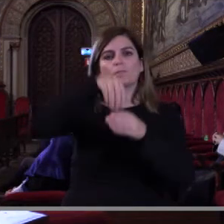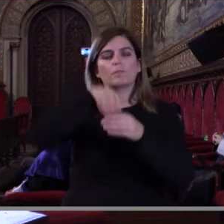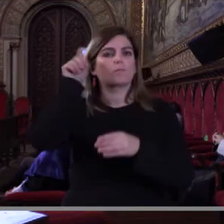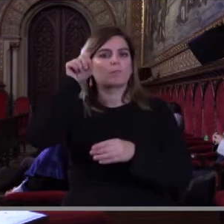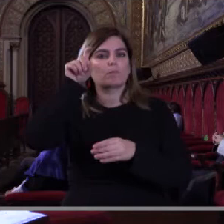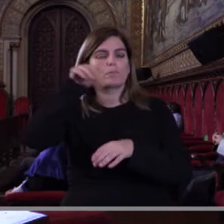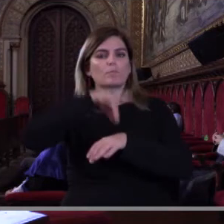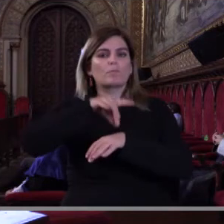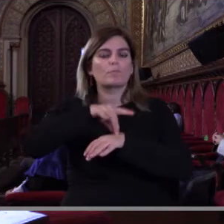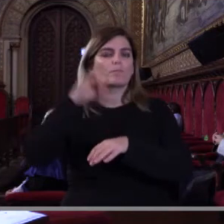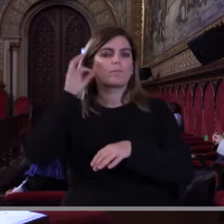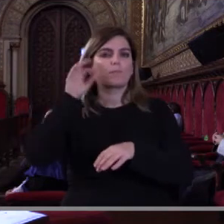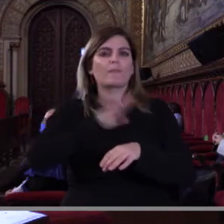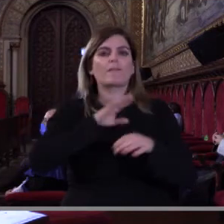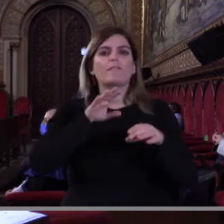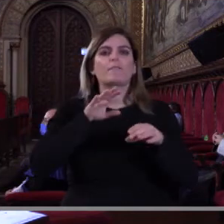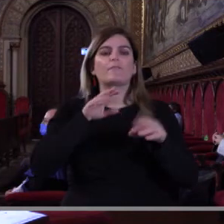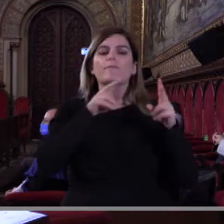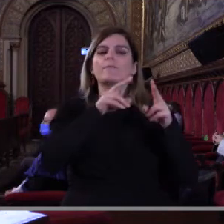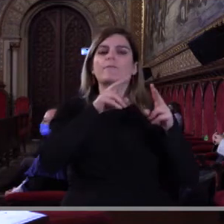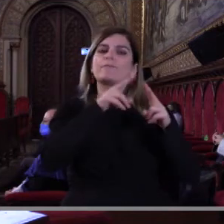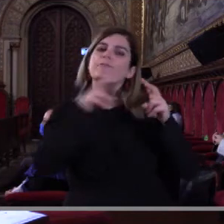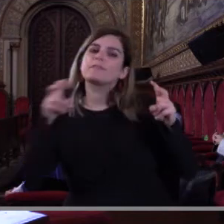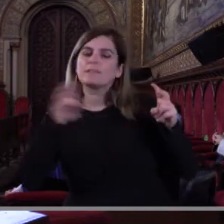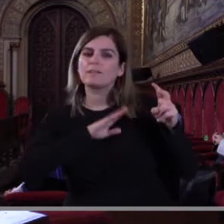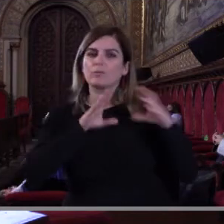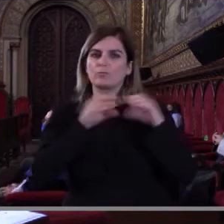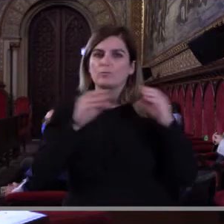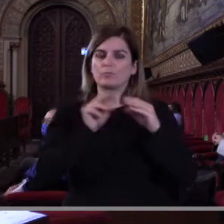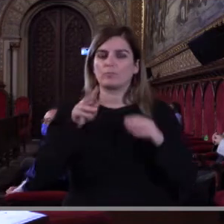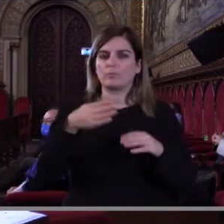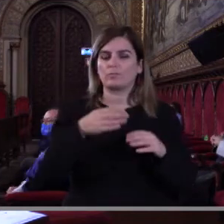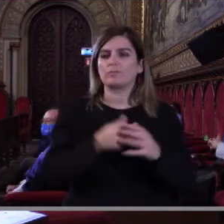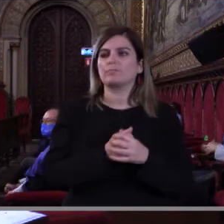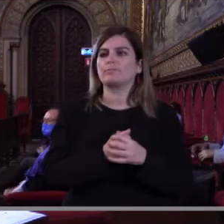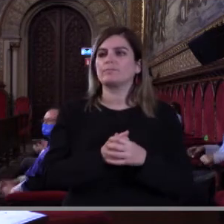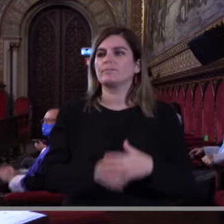Sònia Estradé Albiol de la Facultat de Física de la Universitat de Barcelona.